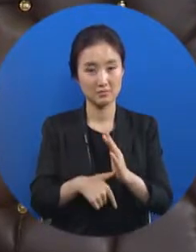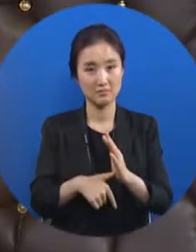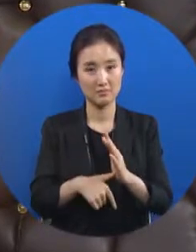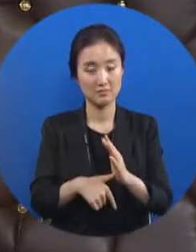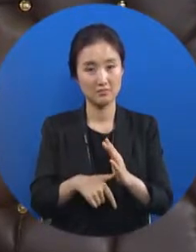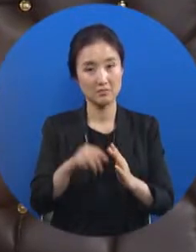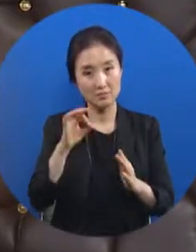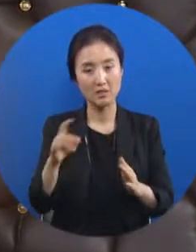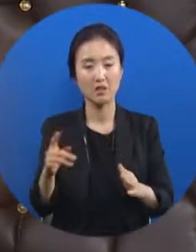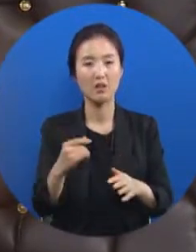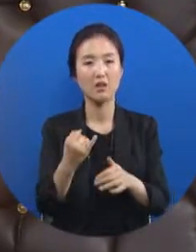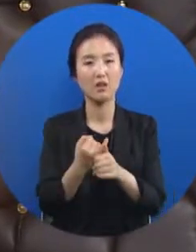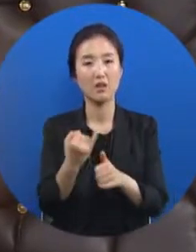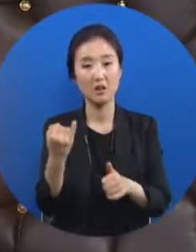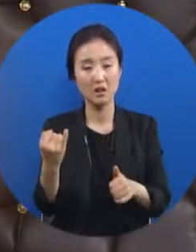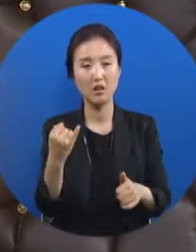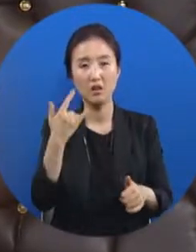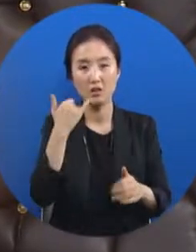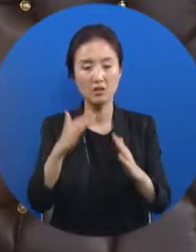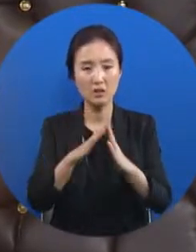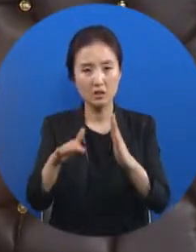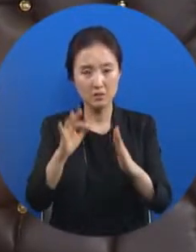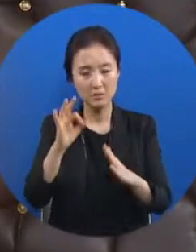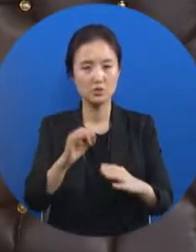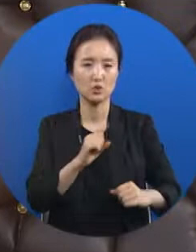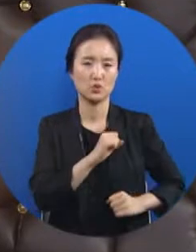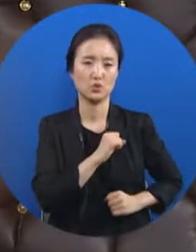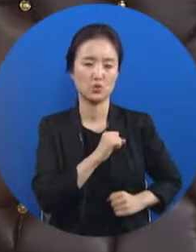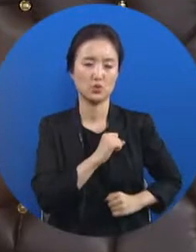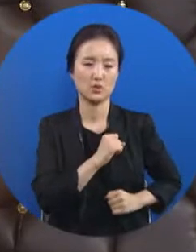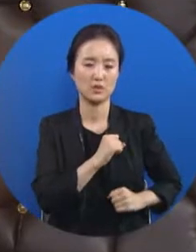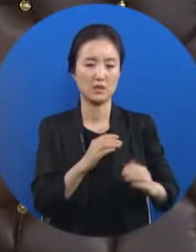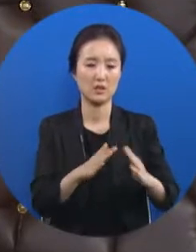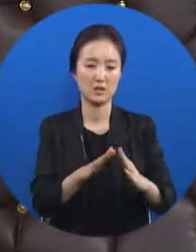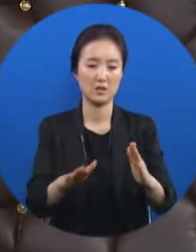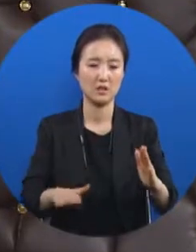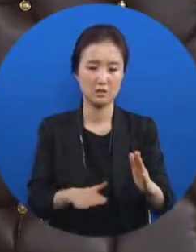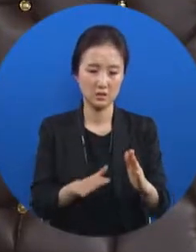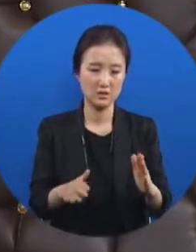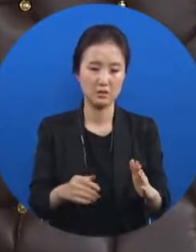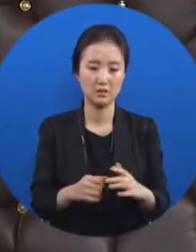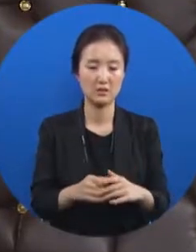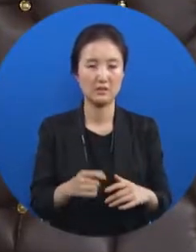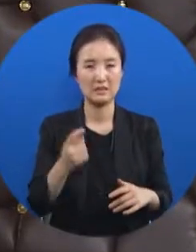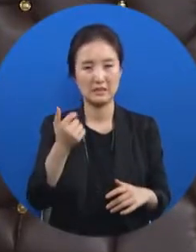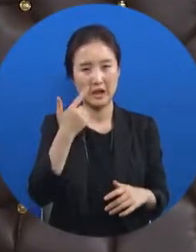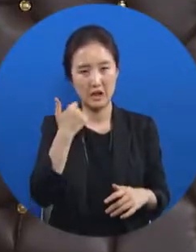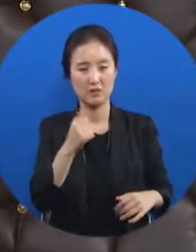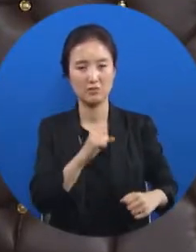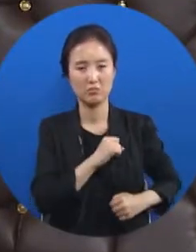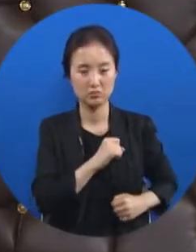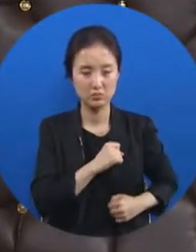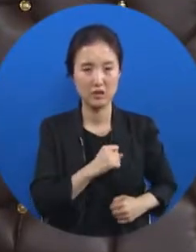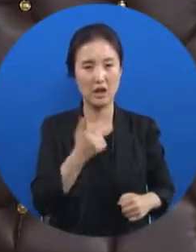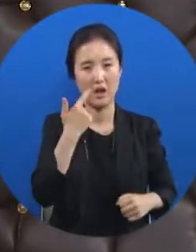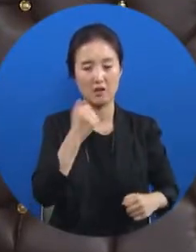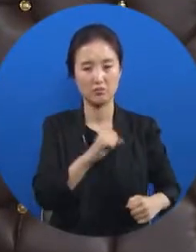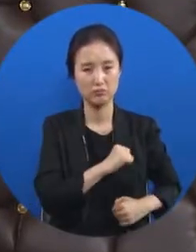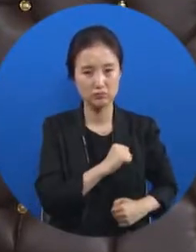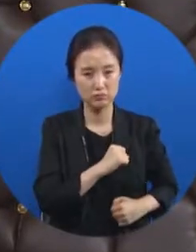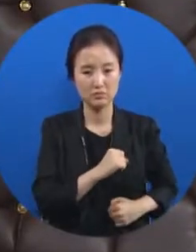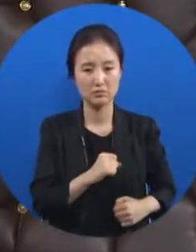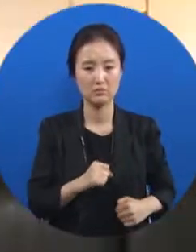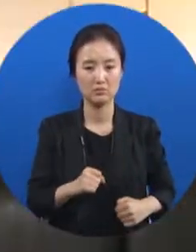거긴 언니도 지금 군인, 뭐 동서 형님도 군인, 뭐 작은 아버지 군인, 막 군인 가족으로 TV에도